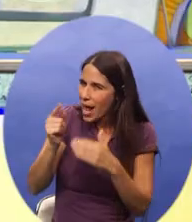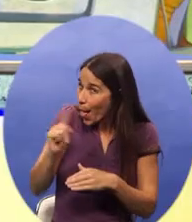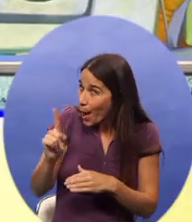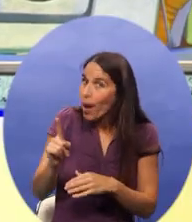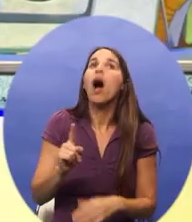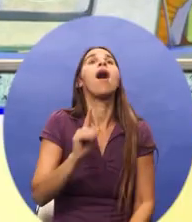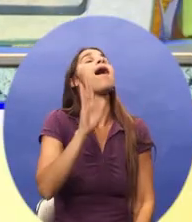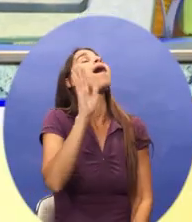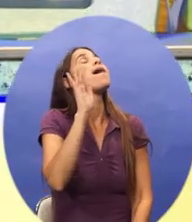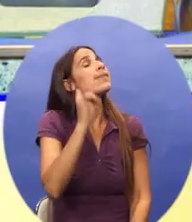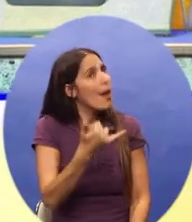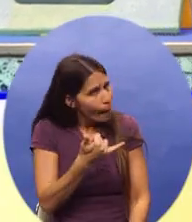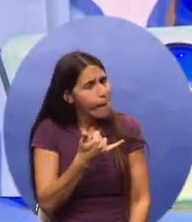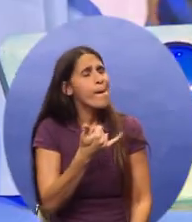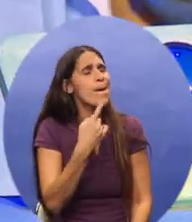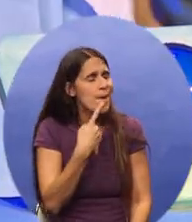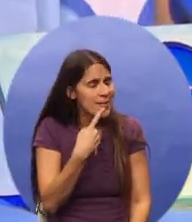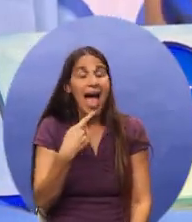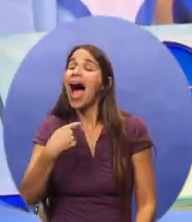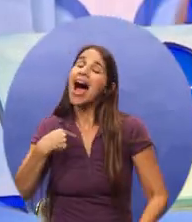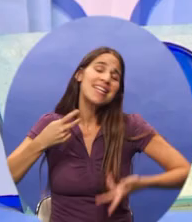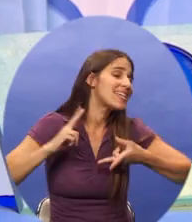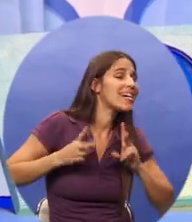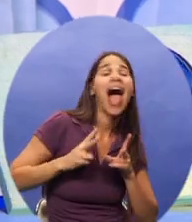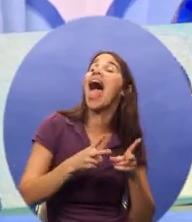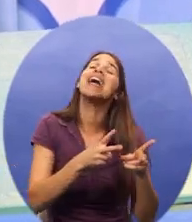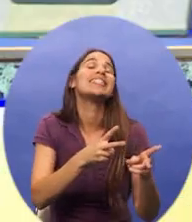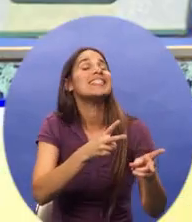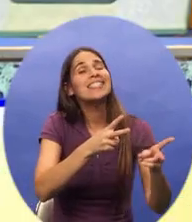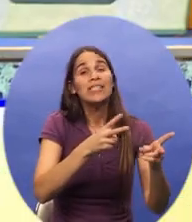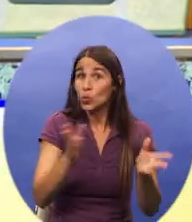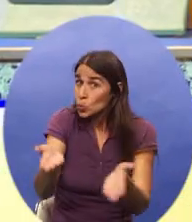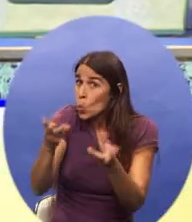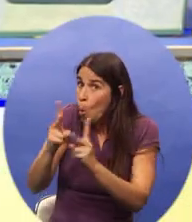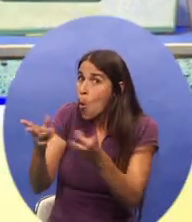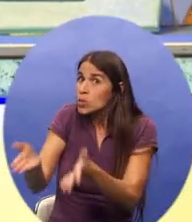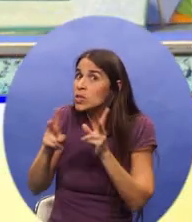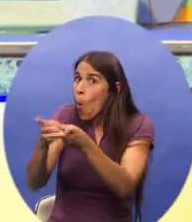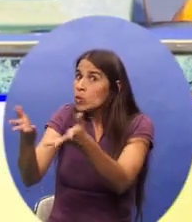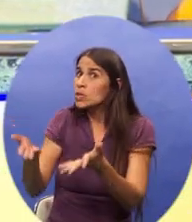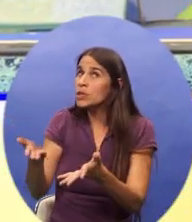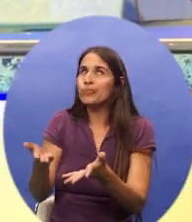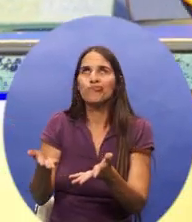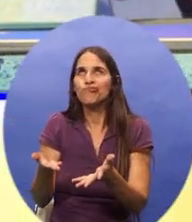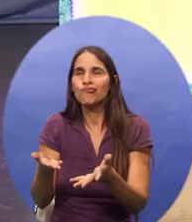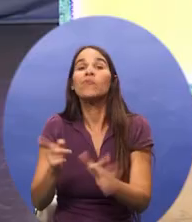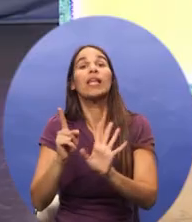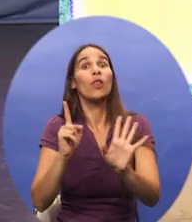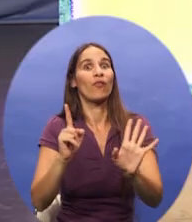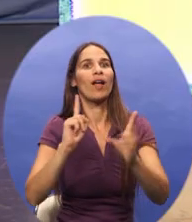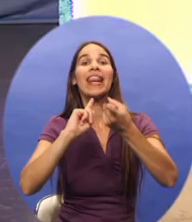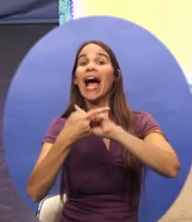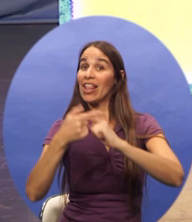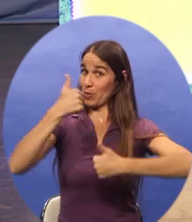אה, נכון. אני רץ על זה. רוץ, רוץ, כמה, רוץ, כמה, רוץ. טוב, אז